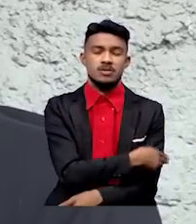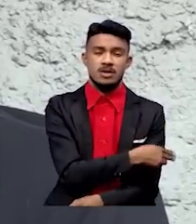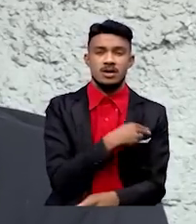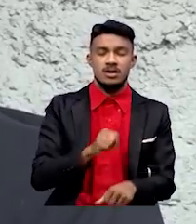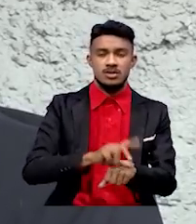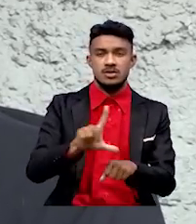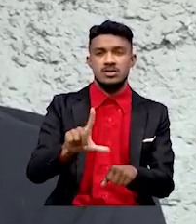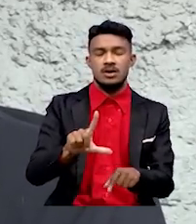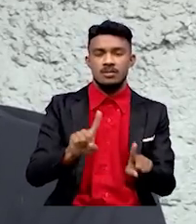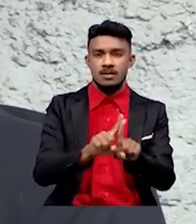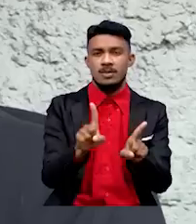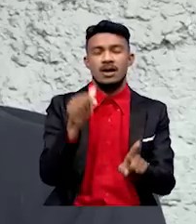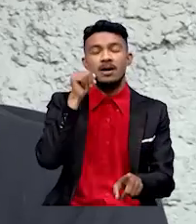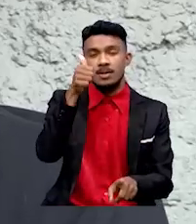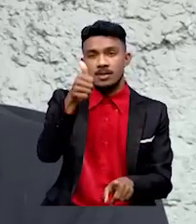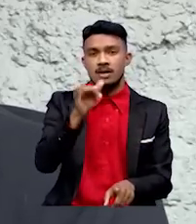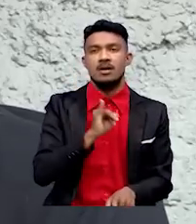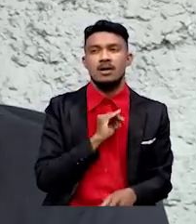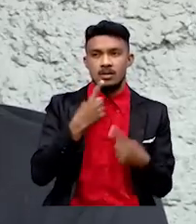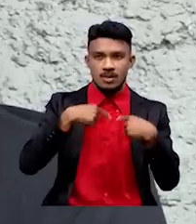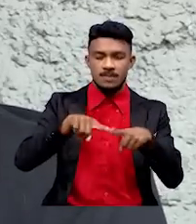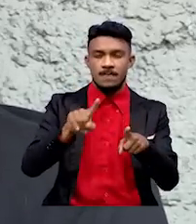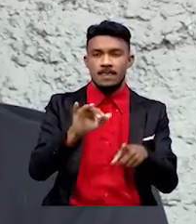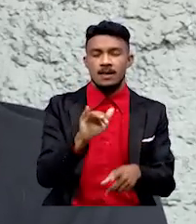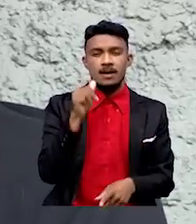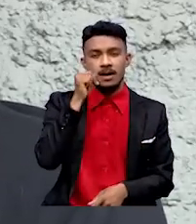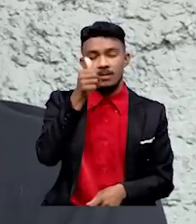Apa maafin mau? Apa hawa vali